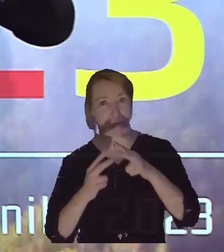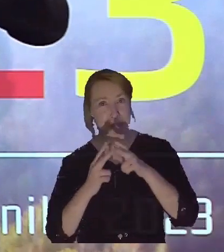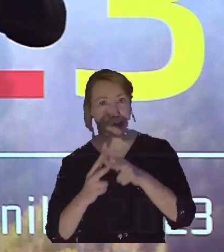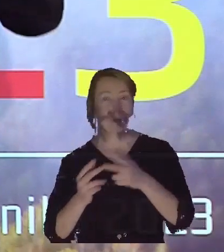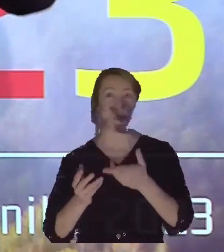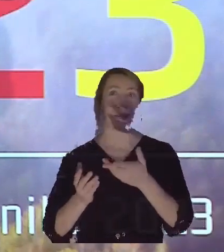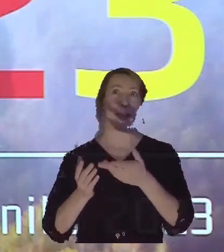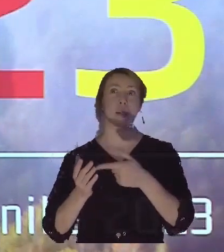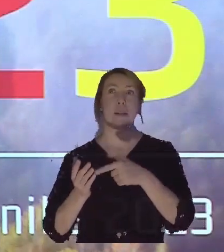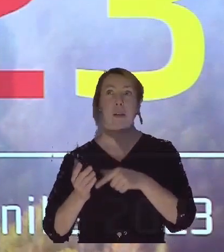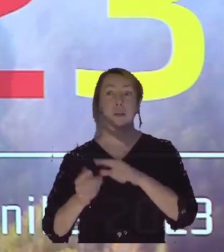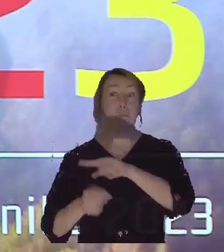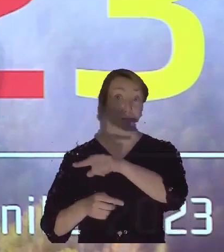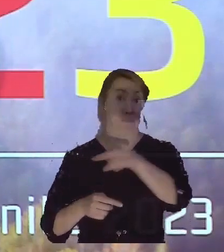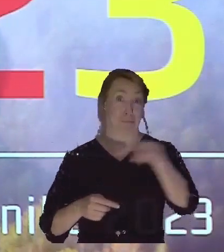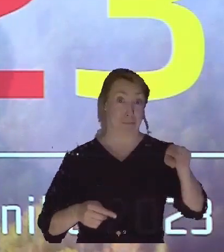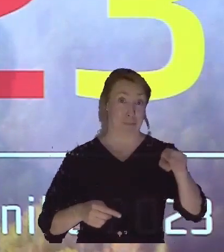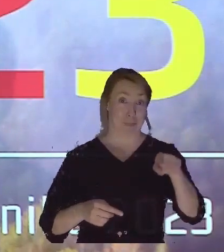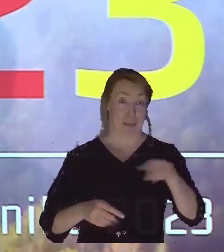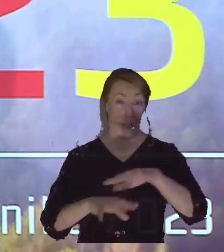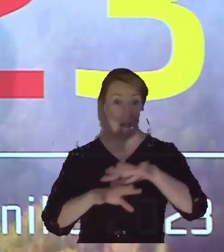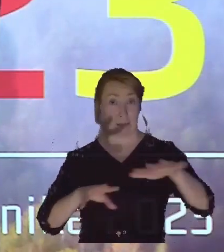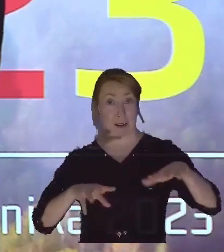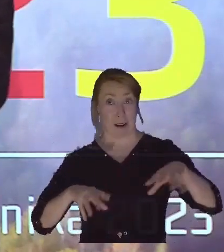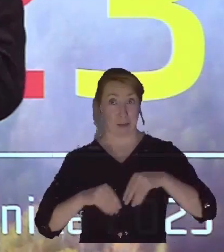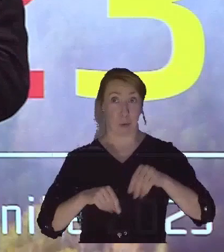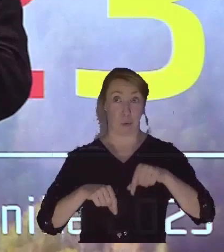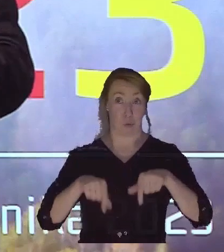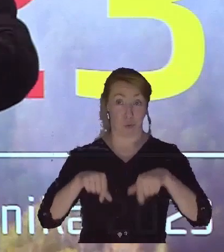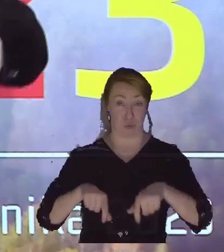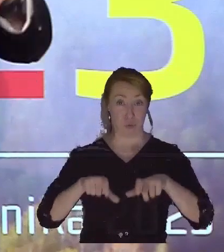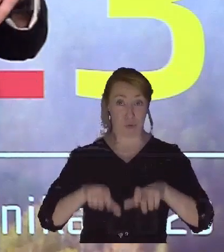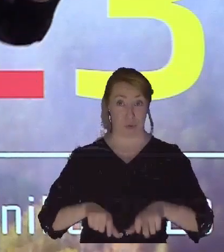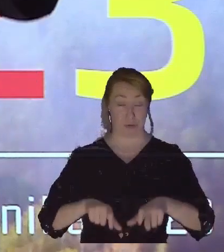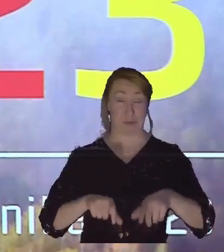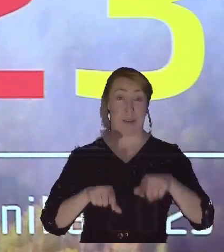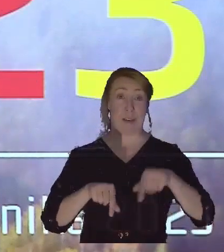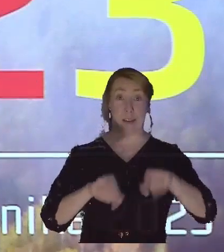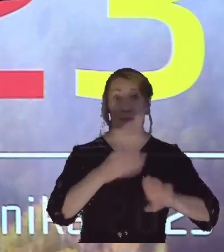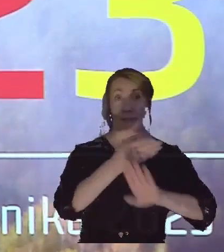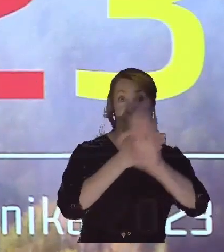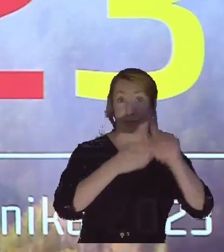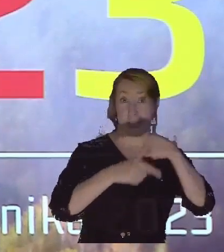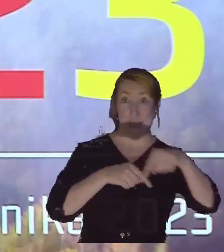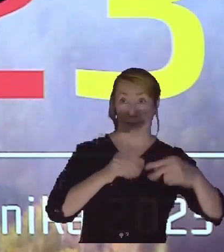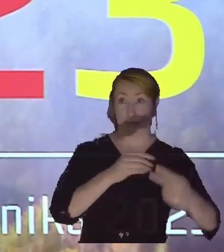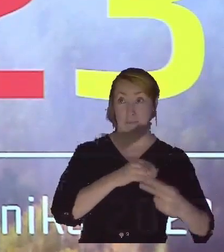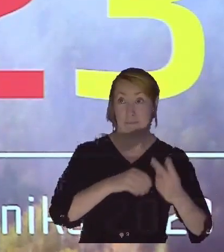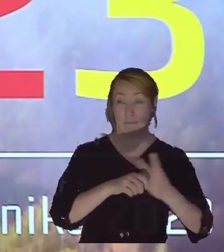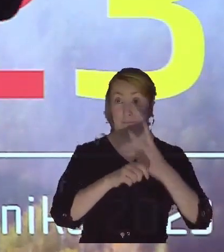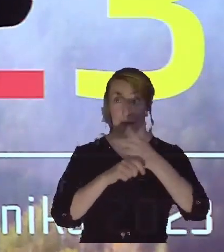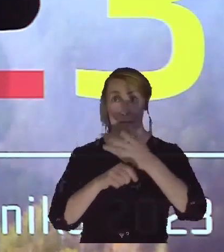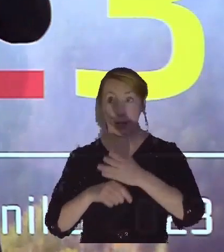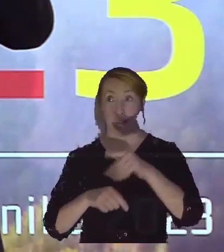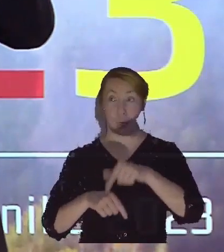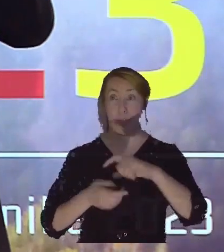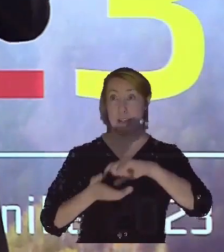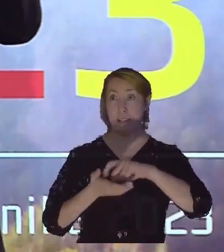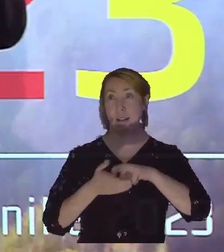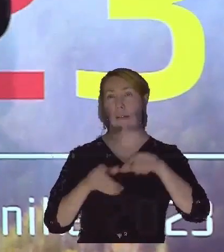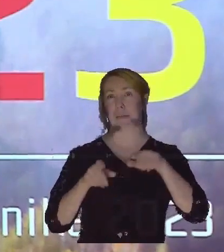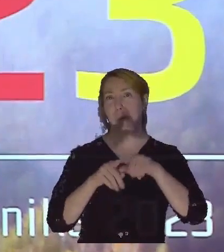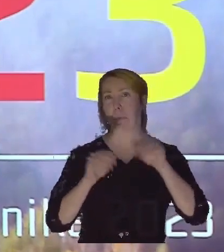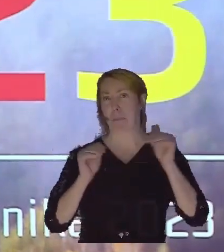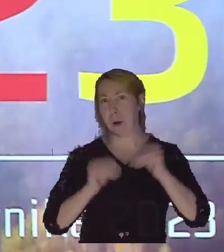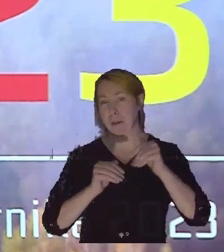wszyscy Państwo razem z tymi, którzy się tu znajdą na scenie, ale także Państwo tutaj na sali i pewno